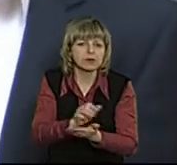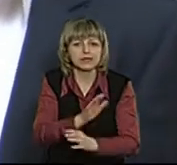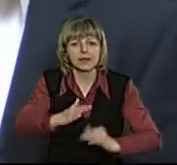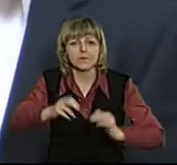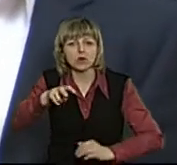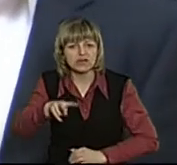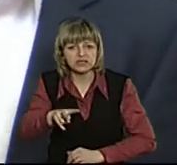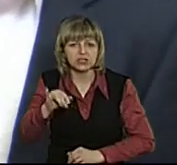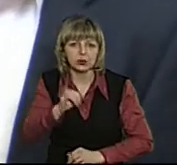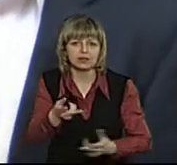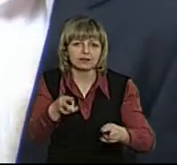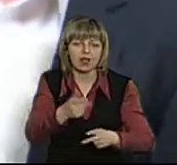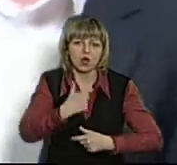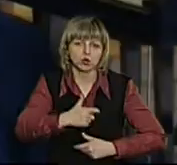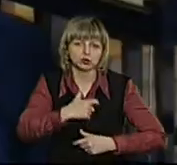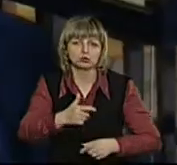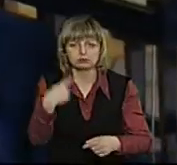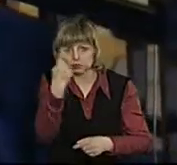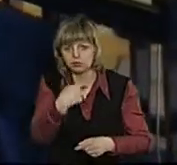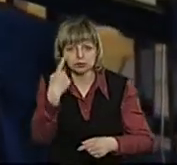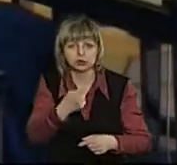професійному плані, але й для особистого розвитку.